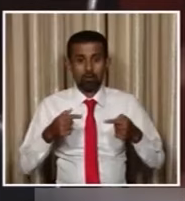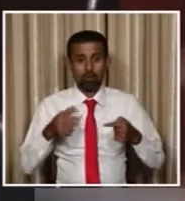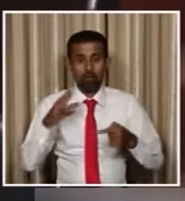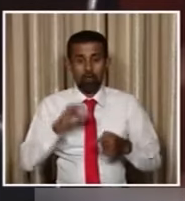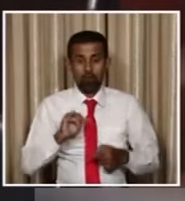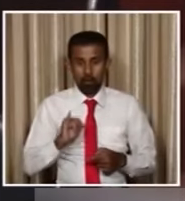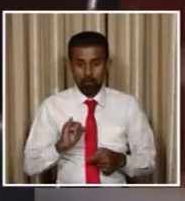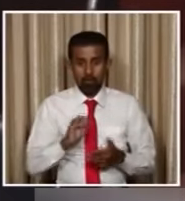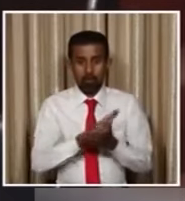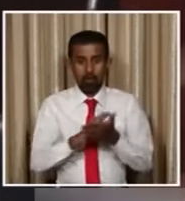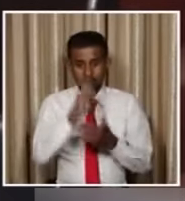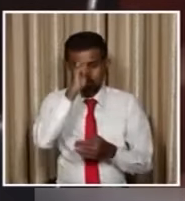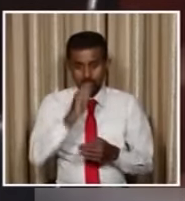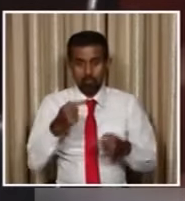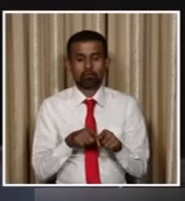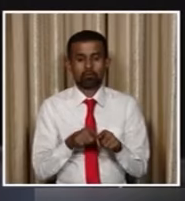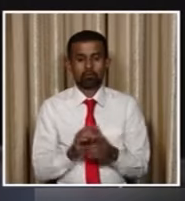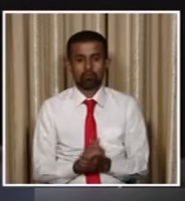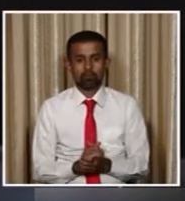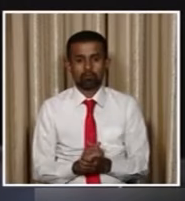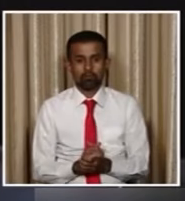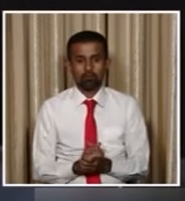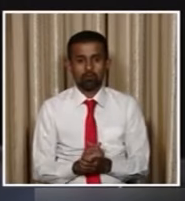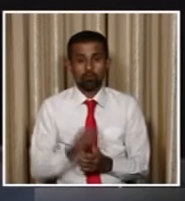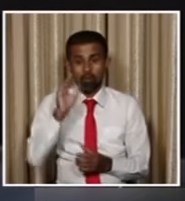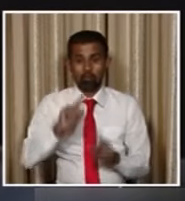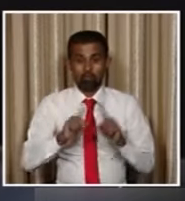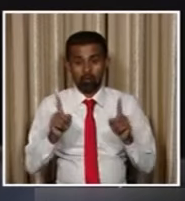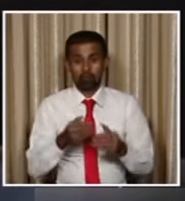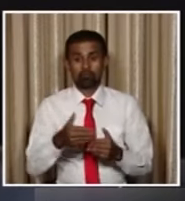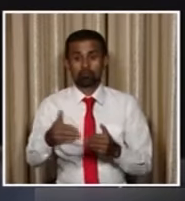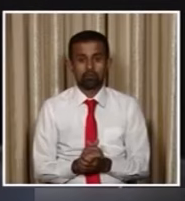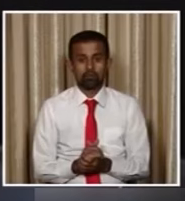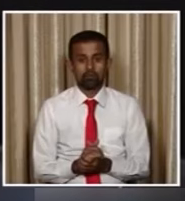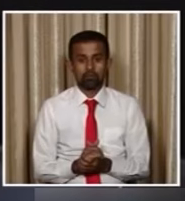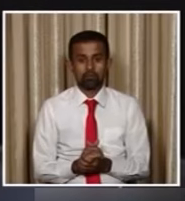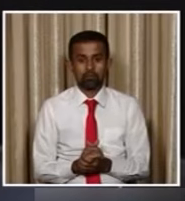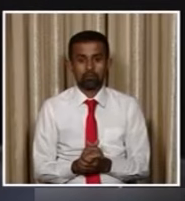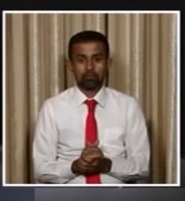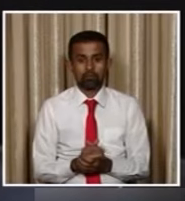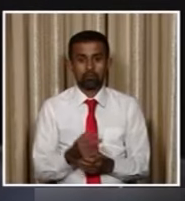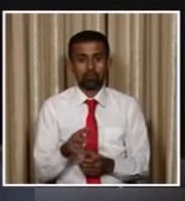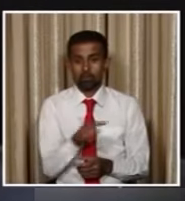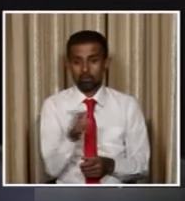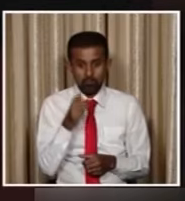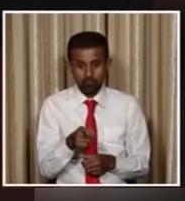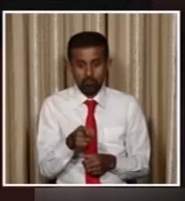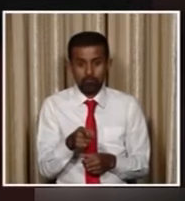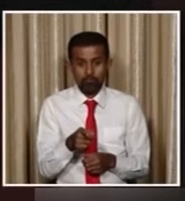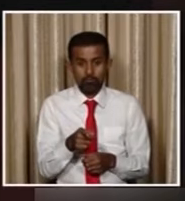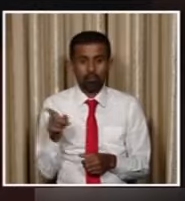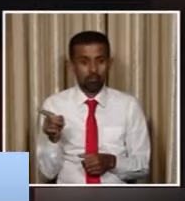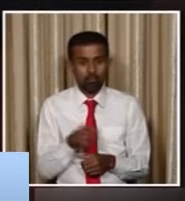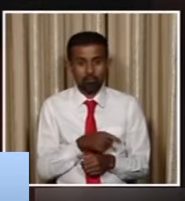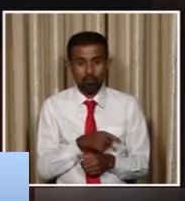වෙනකම් හර්ෂපැතුරු වගේ විවාදය අරන් යමු එහෙම ගියොත් රෑ 10 විතර නැගන් යන්න වෙන නෑ නෑ දෙගොල්ලන්ගේම කතිකව හිටියේ නෑනේ කිසි